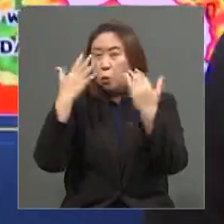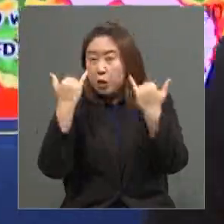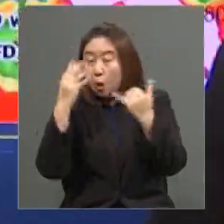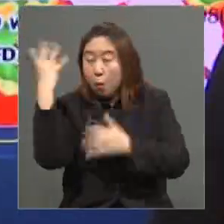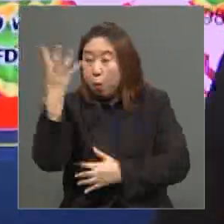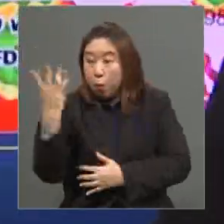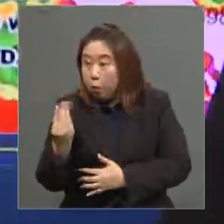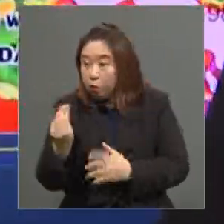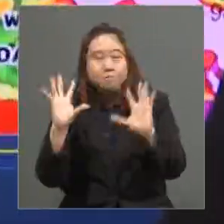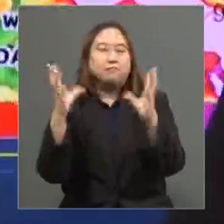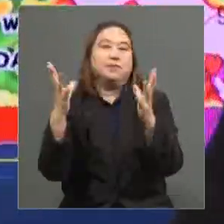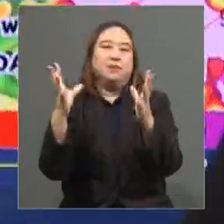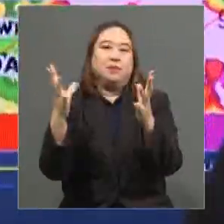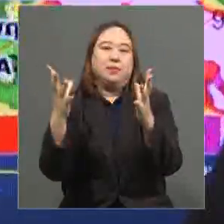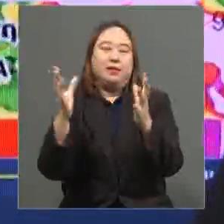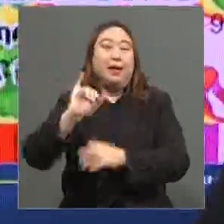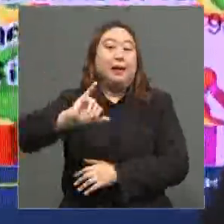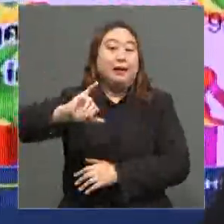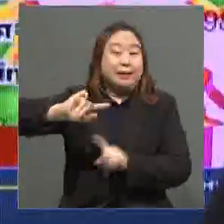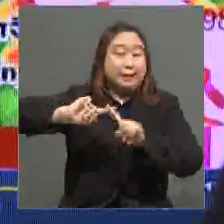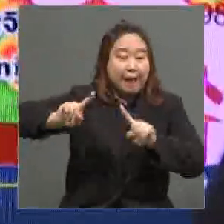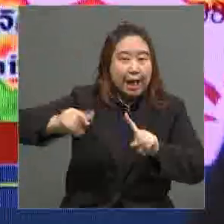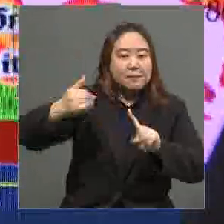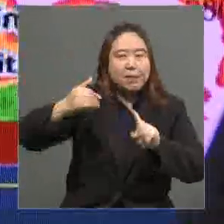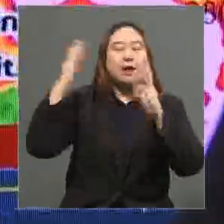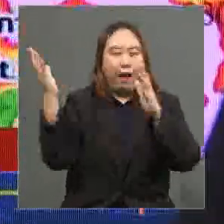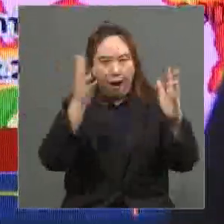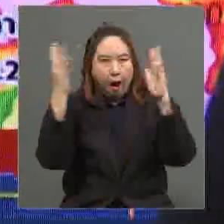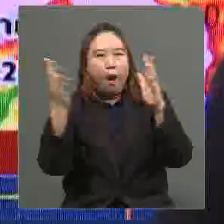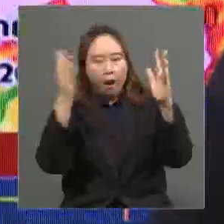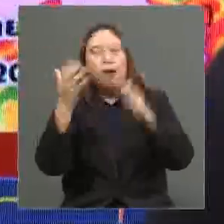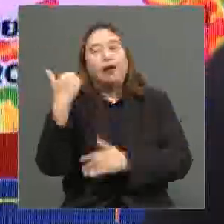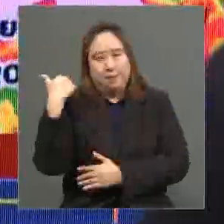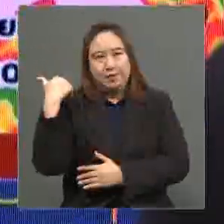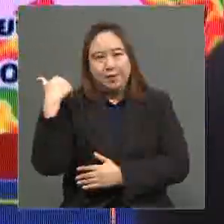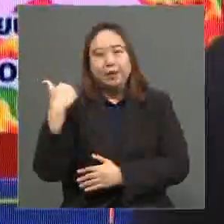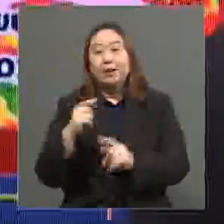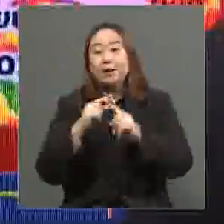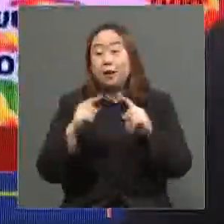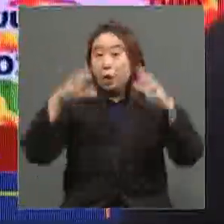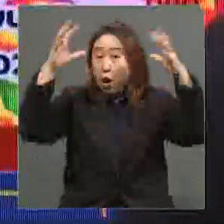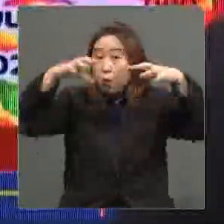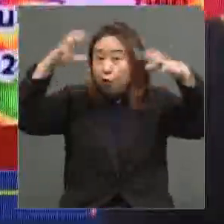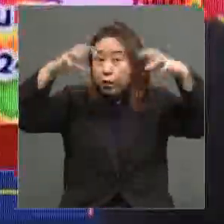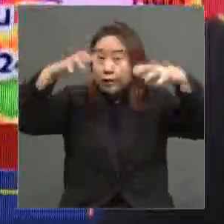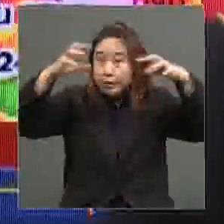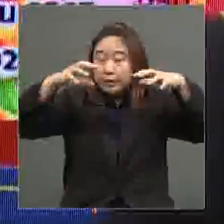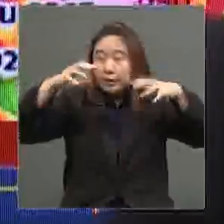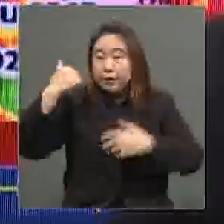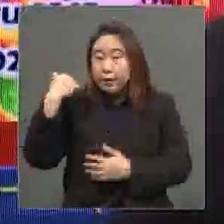ณการก่อตัวแต่อาจะมีเรื่องของยอมคำกดอากาตำไปใหเหนอยู่บ้างส่วมรสุธนี่ เพจะมี